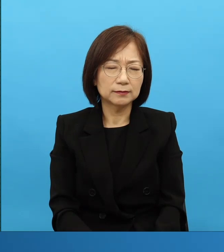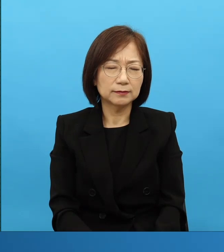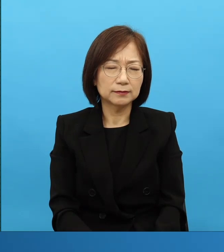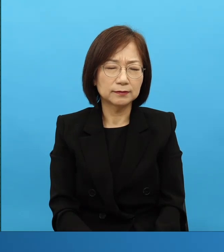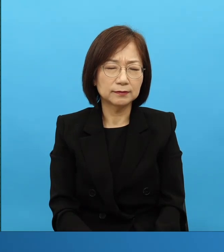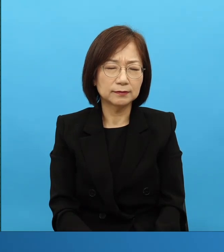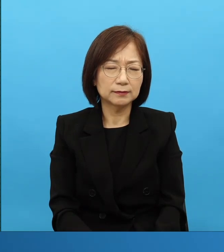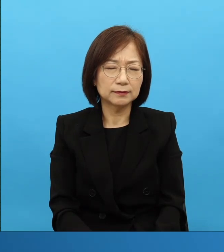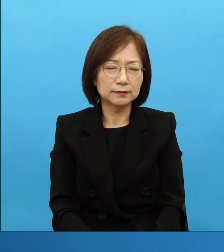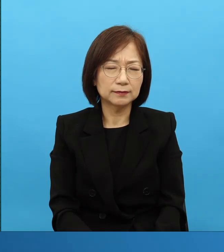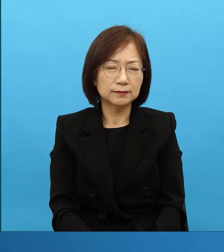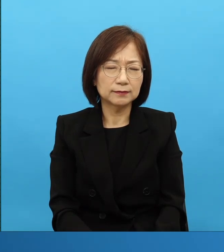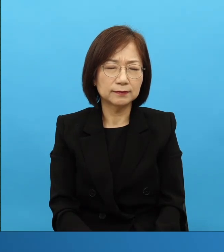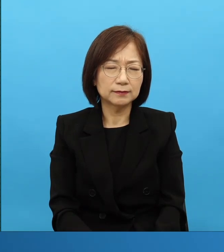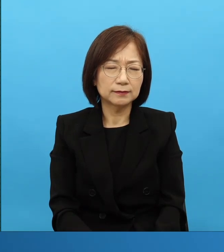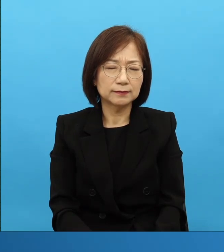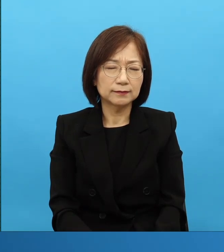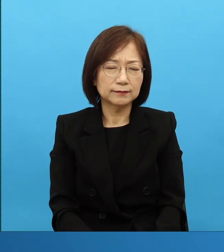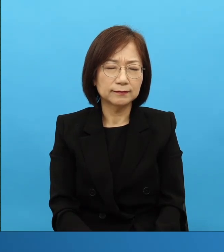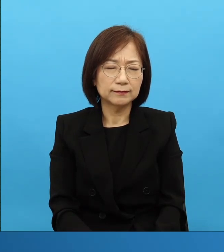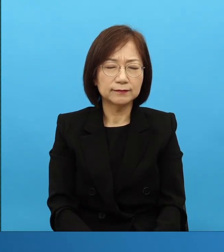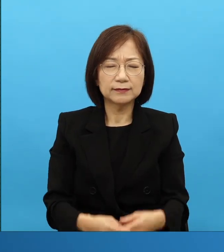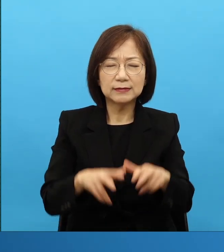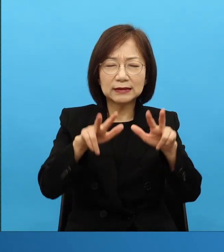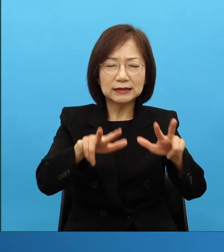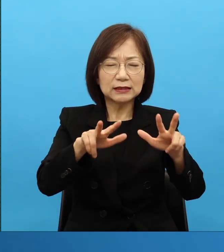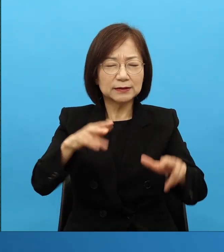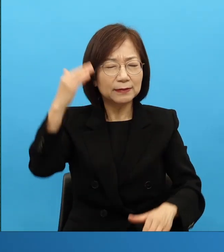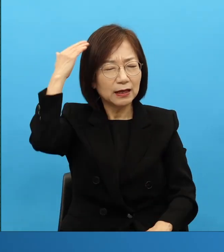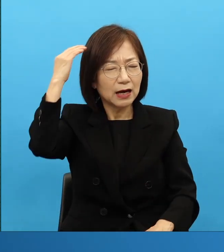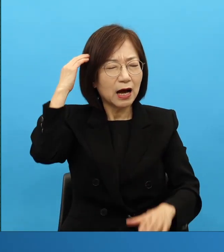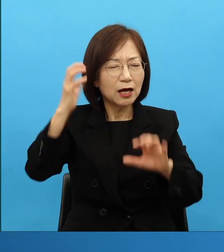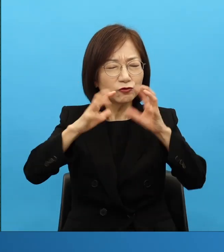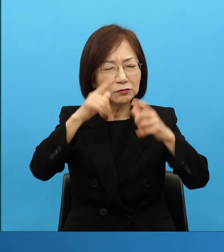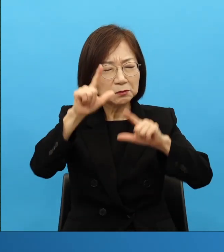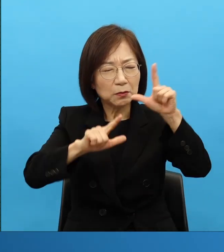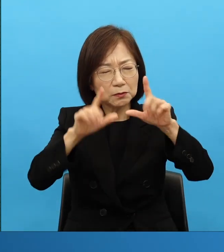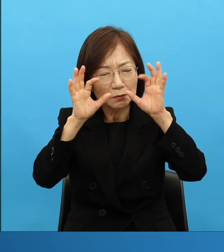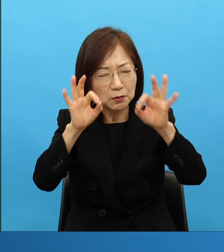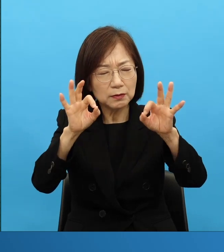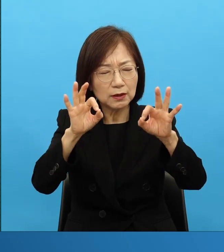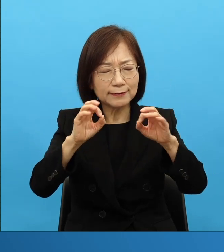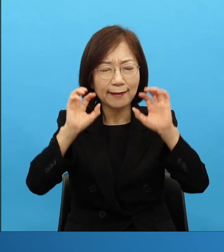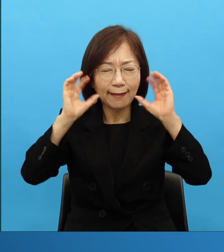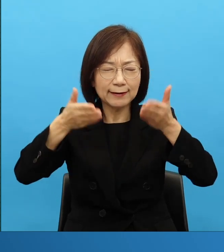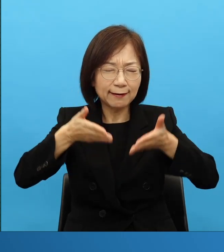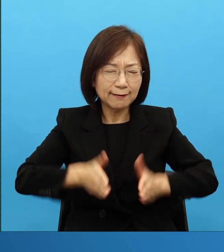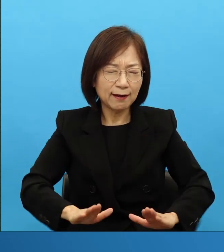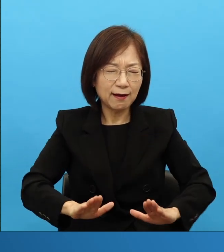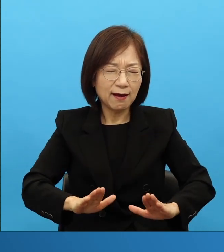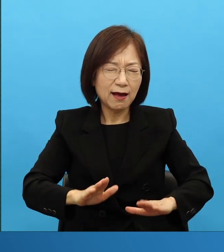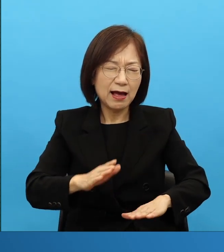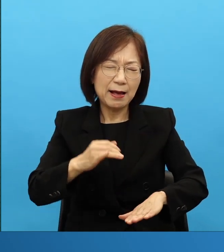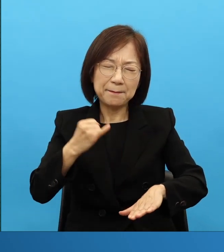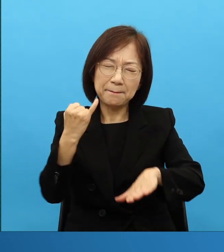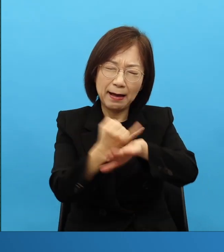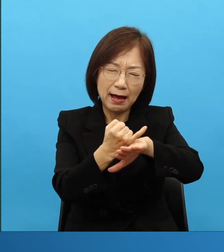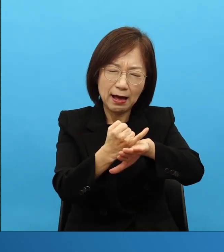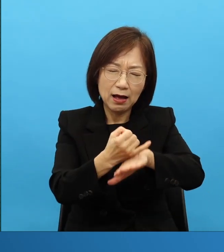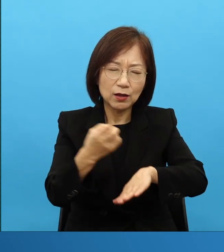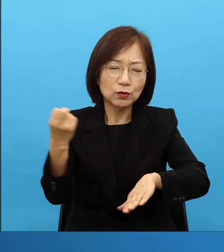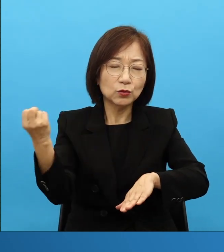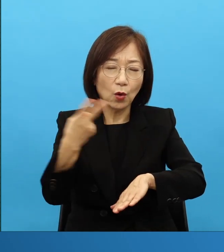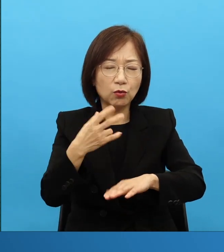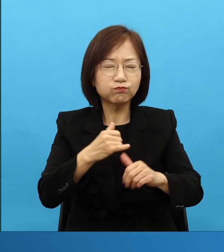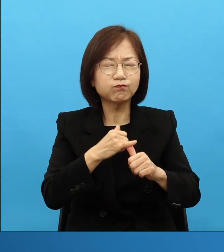this work. 지금 우리나라는 세계 최저 출산율과 최고의 자살률 및 극심한